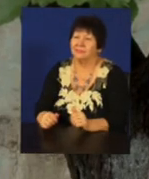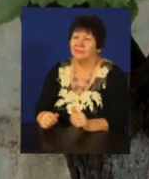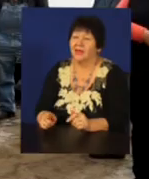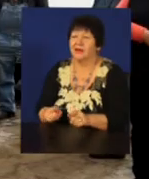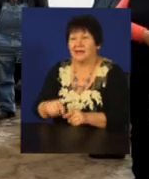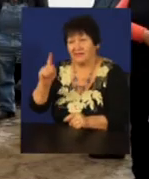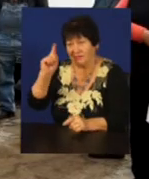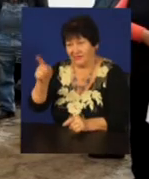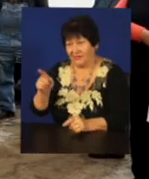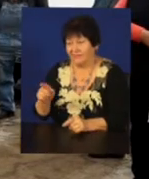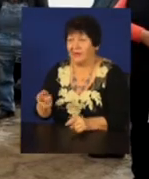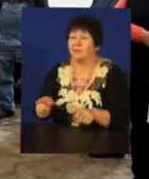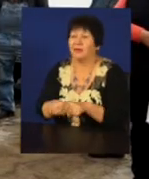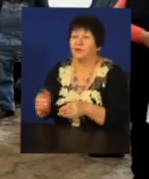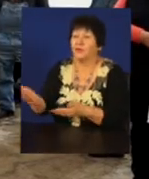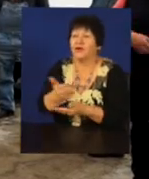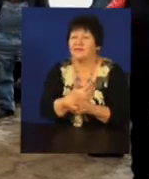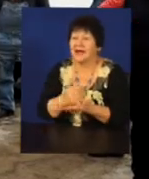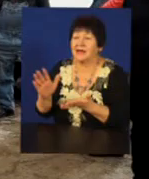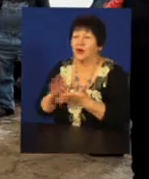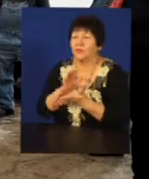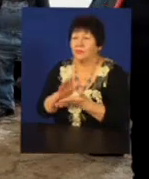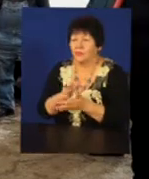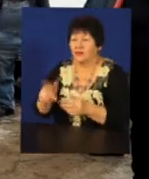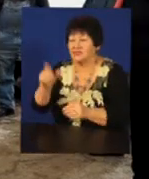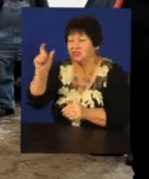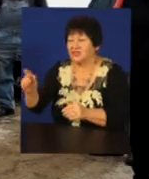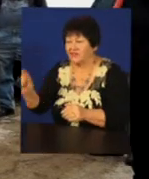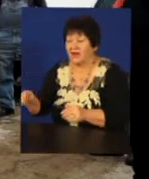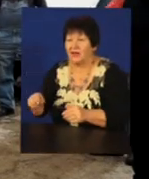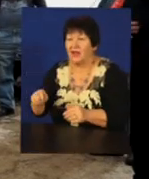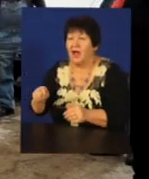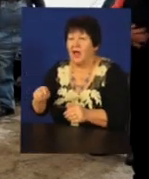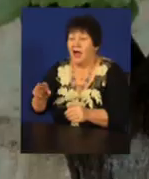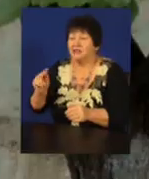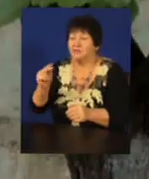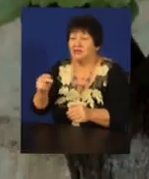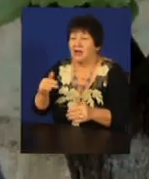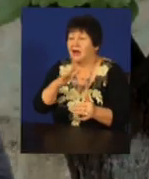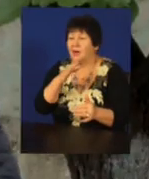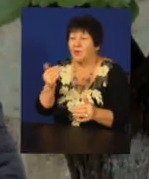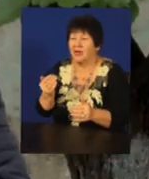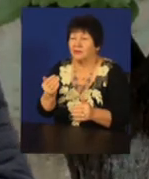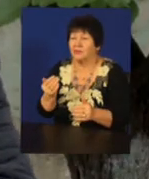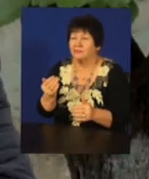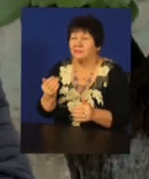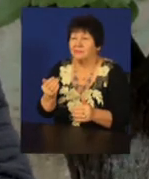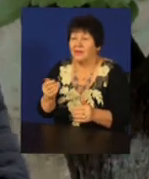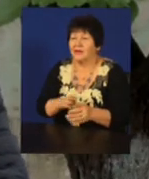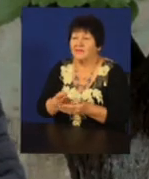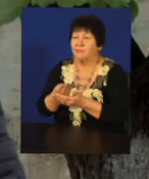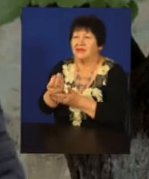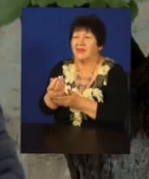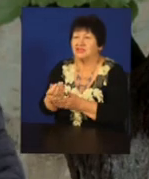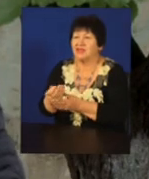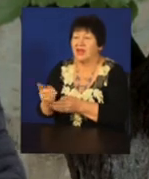Dar să știți că pentru colectarea deșeurilor, ca și cetățenii orașului Cimișlia, la momentul dat se